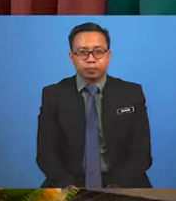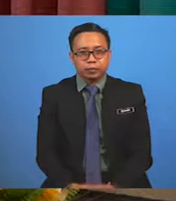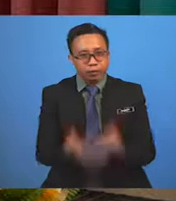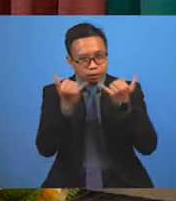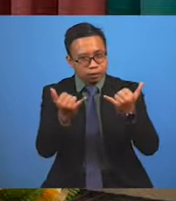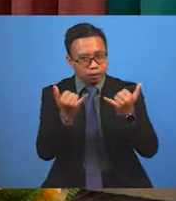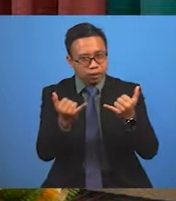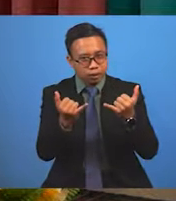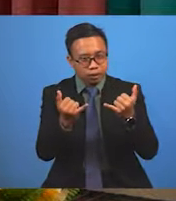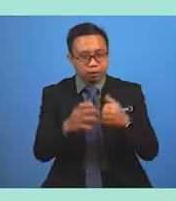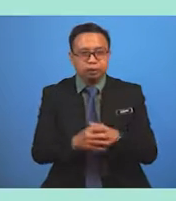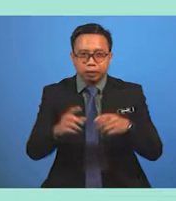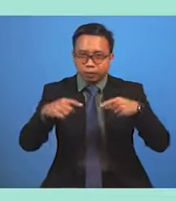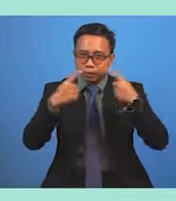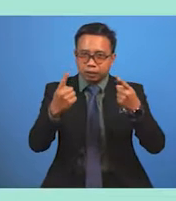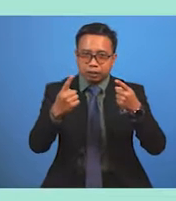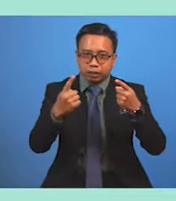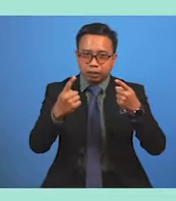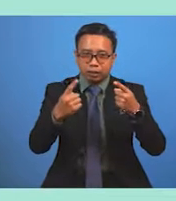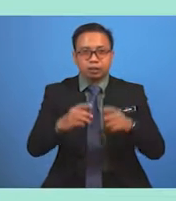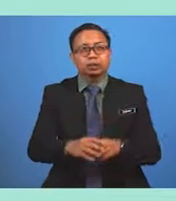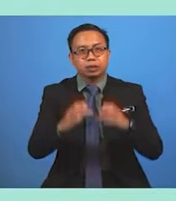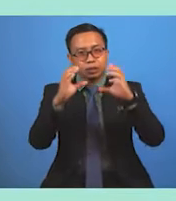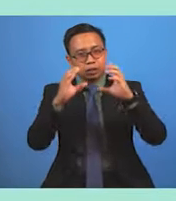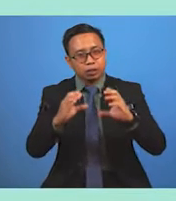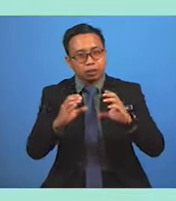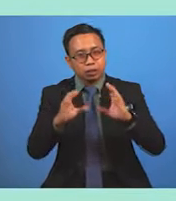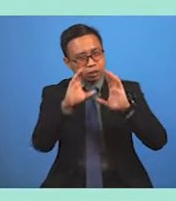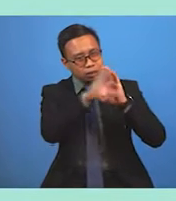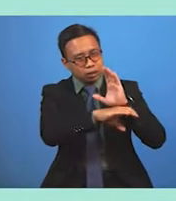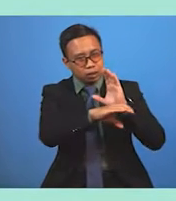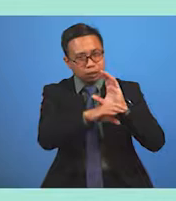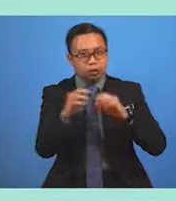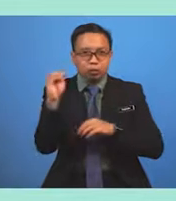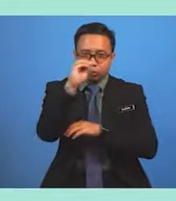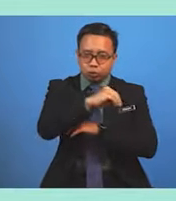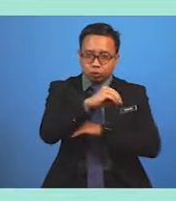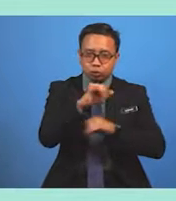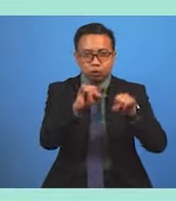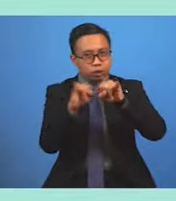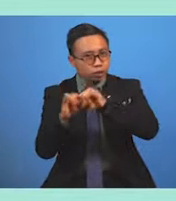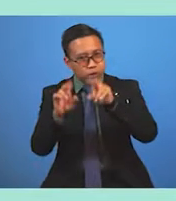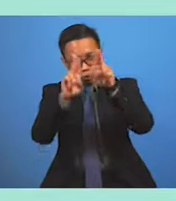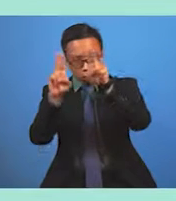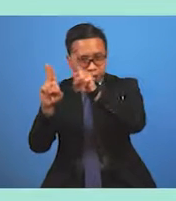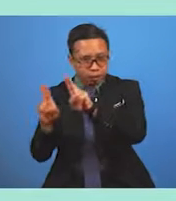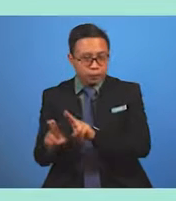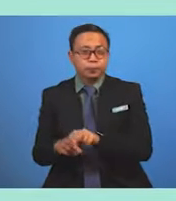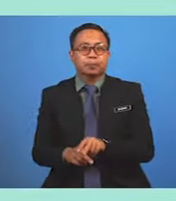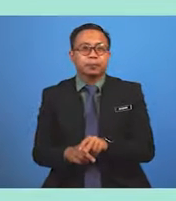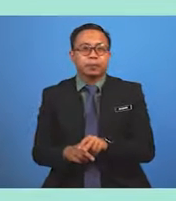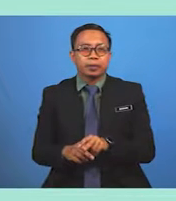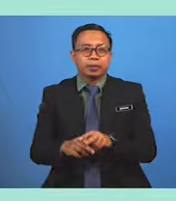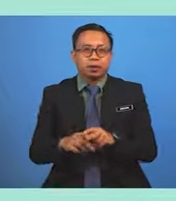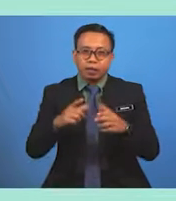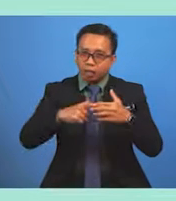Sekarang kita beralih ke kaedah mencegah musuh bagi jenis udara. Dengan melakukan langkah